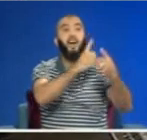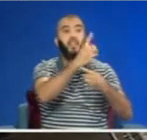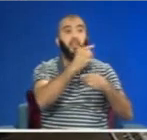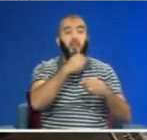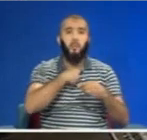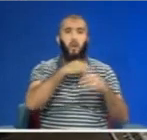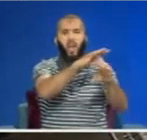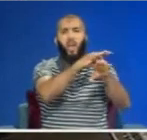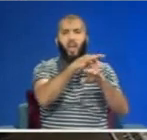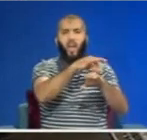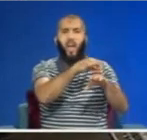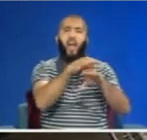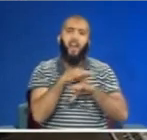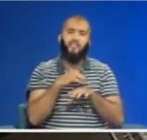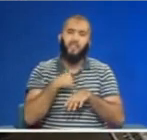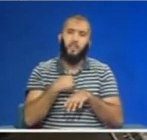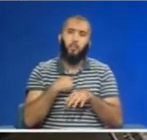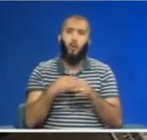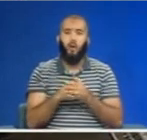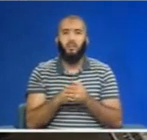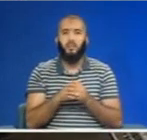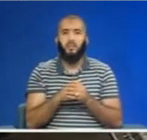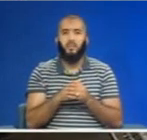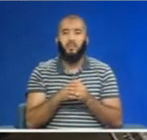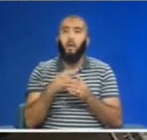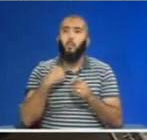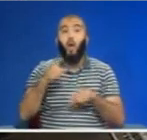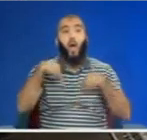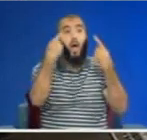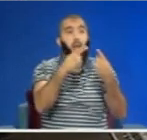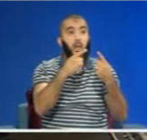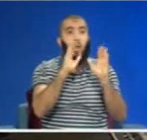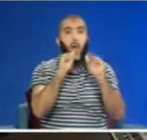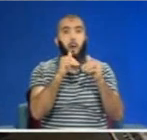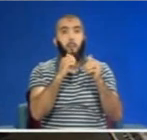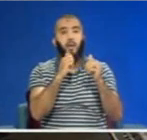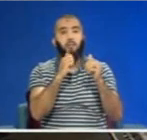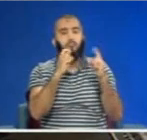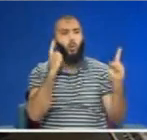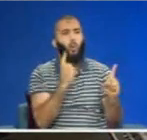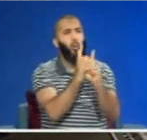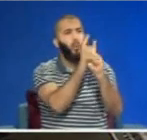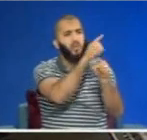ولكن يديروا لي بزاف لي بروبليم يعني يوسوسوني بزاف حتى ولي حتى ولي نشك في روحي.